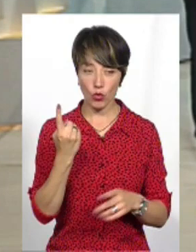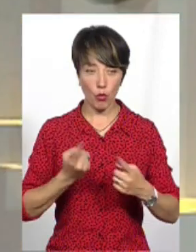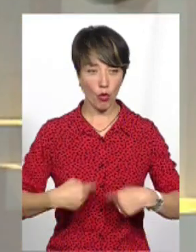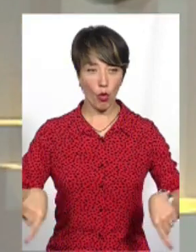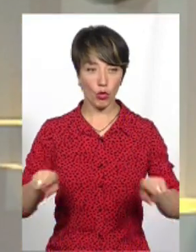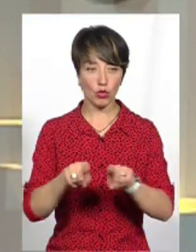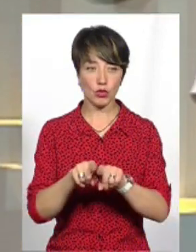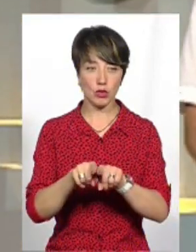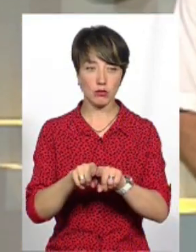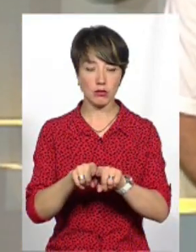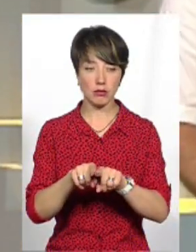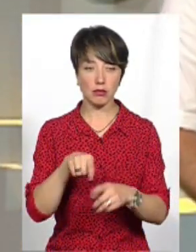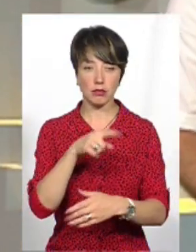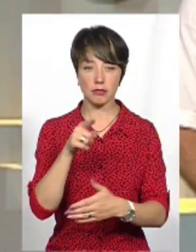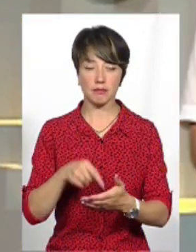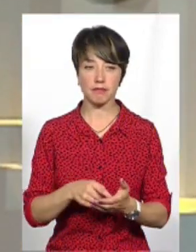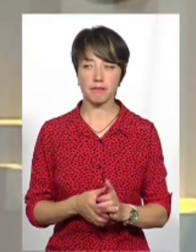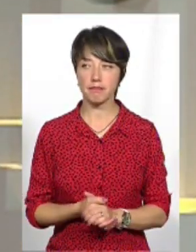окрузі?